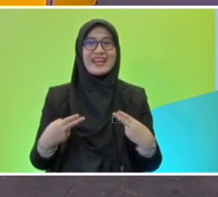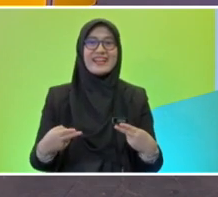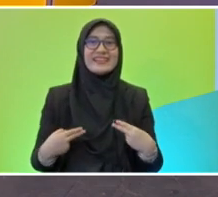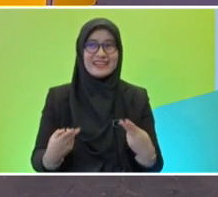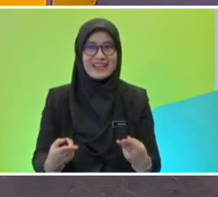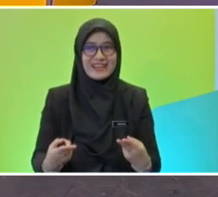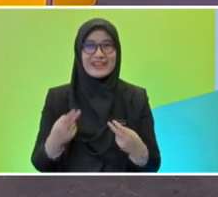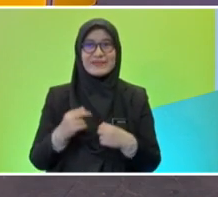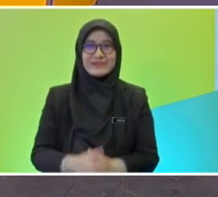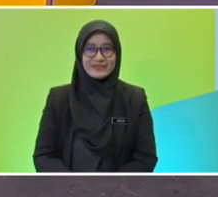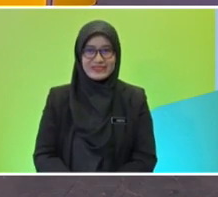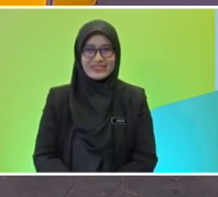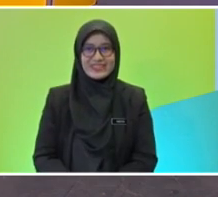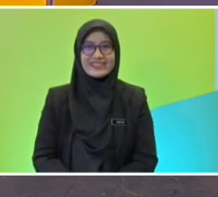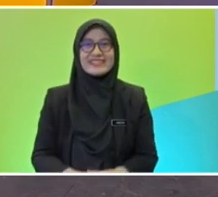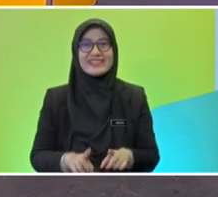cuma